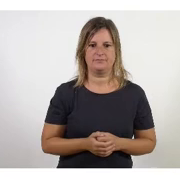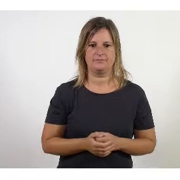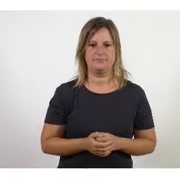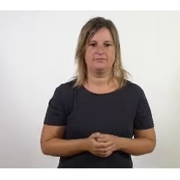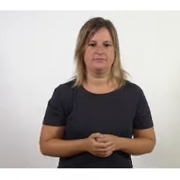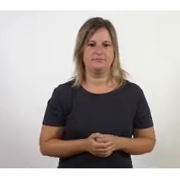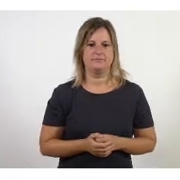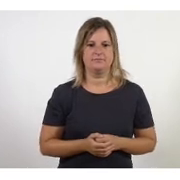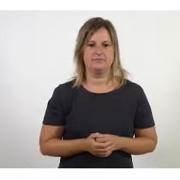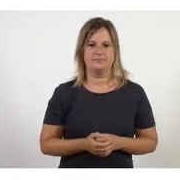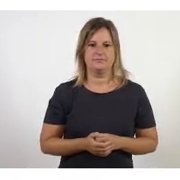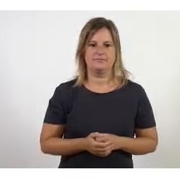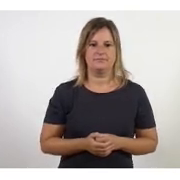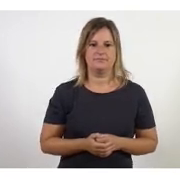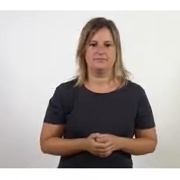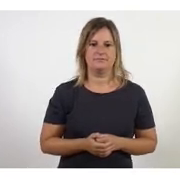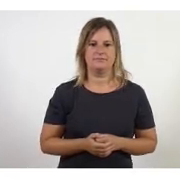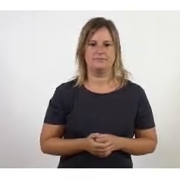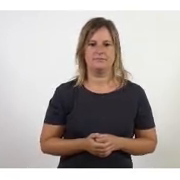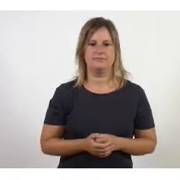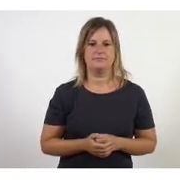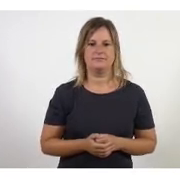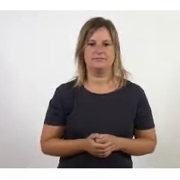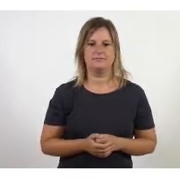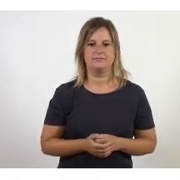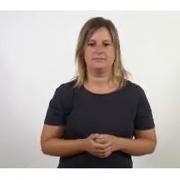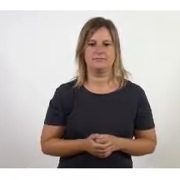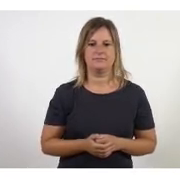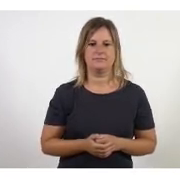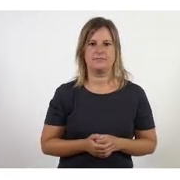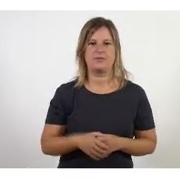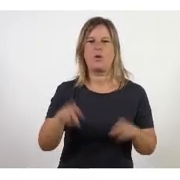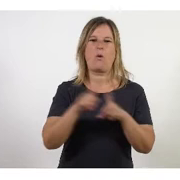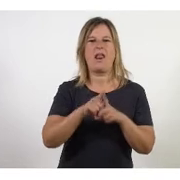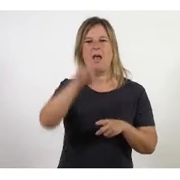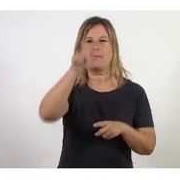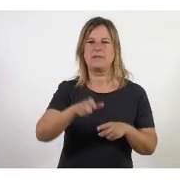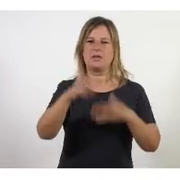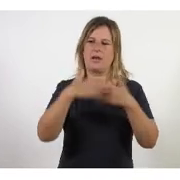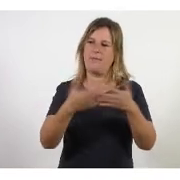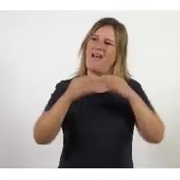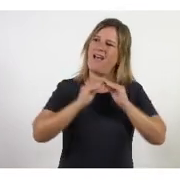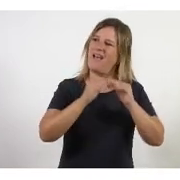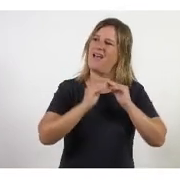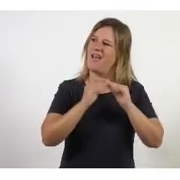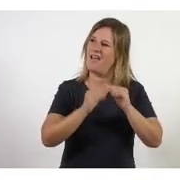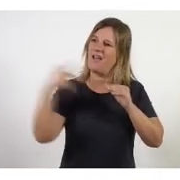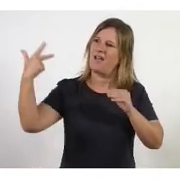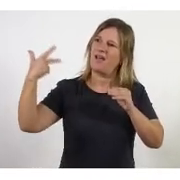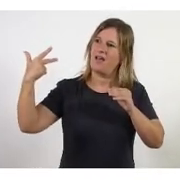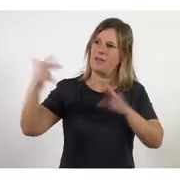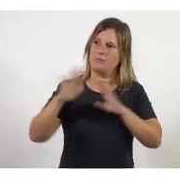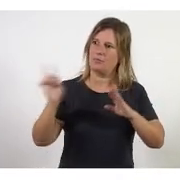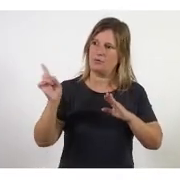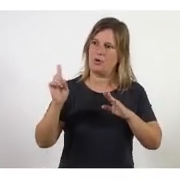vídeo. No agafen la persona i mentre es va fent, no? No és, això està